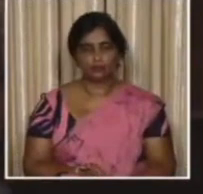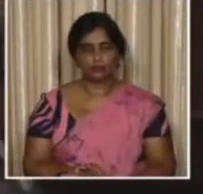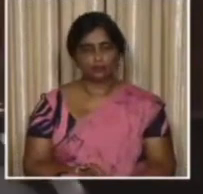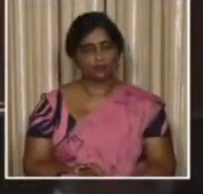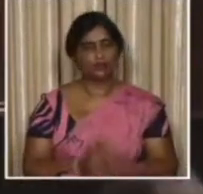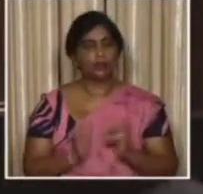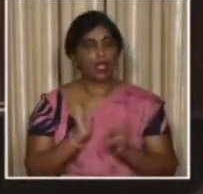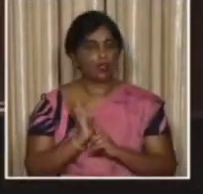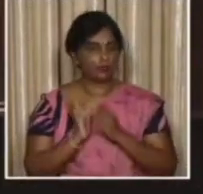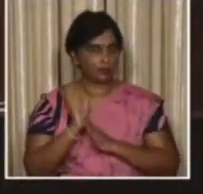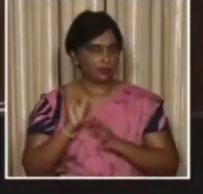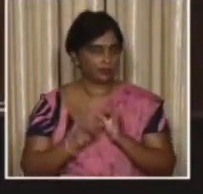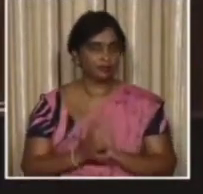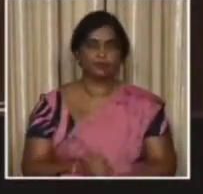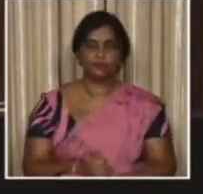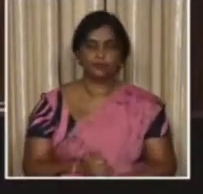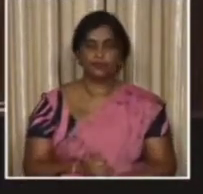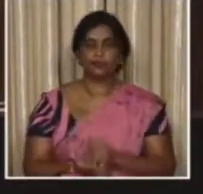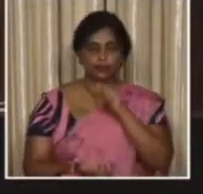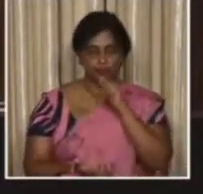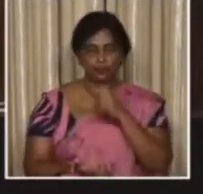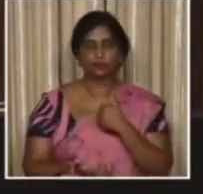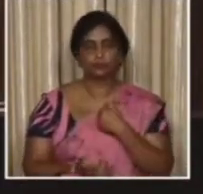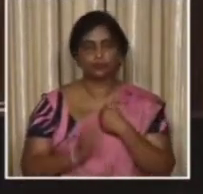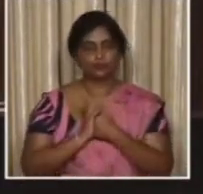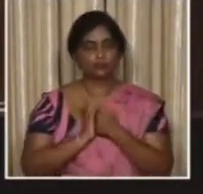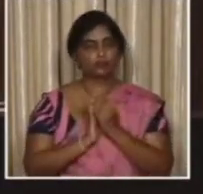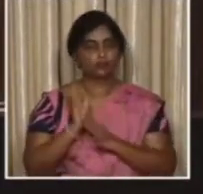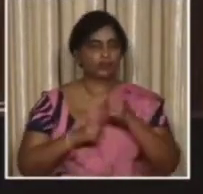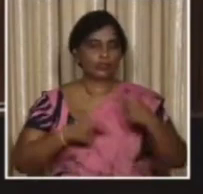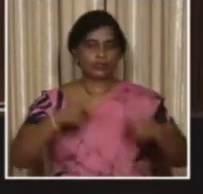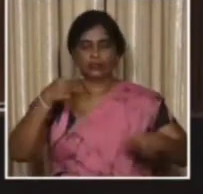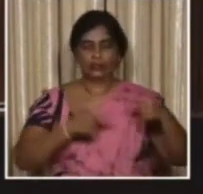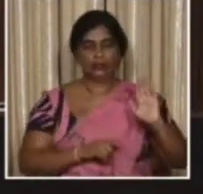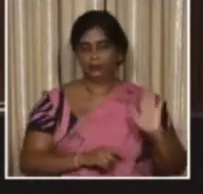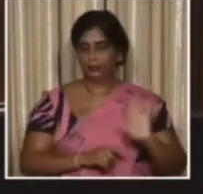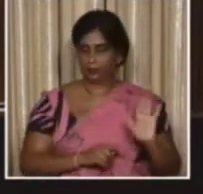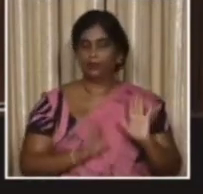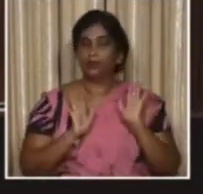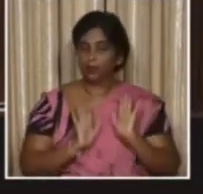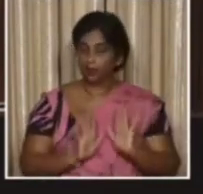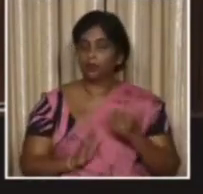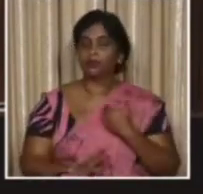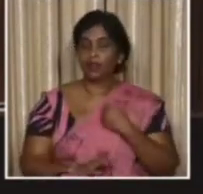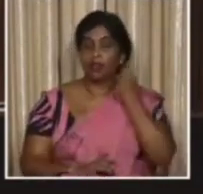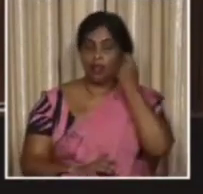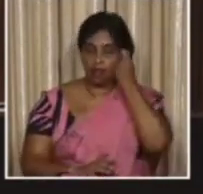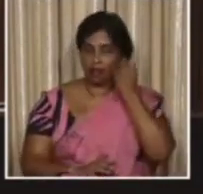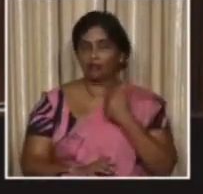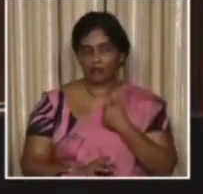ඔව් ගරු කිරියල මැතිතුමා ඇත්තමචේ මම අපේ ගරු වන්තිතුමත් එක්ක විවාදයකට පැටෙන්න කැමති නැහැ නමුත් අපේ මතේ